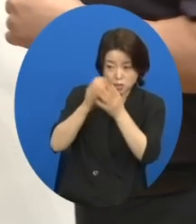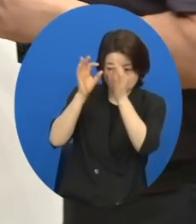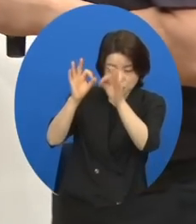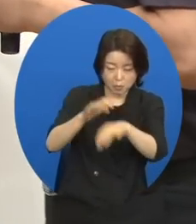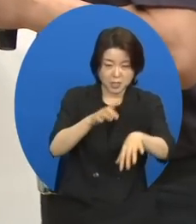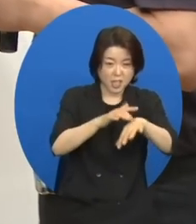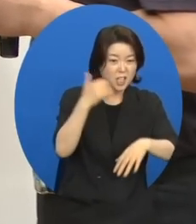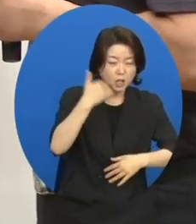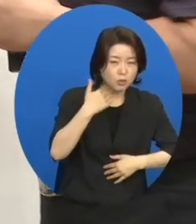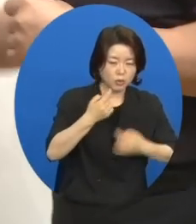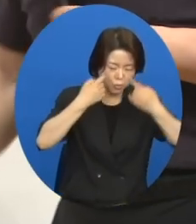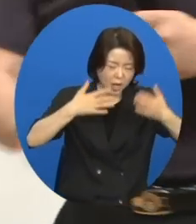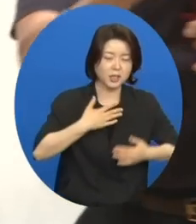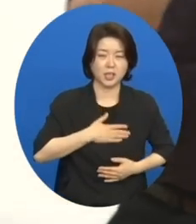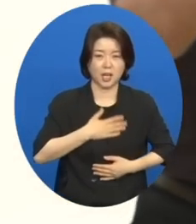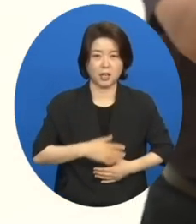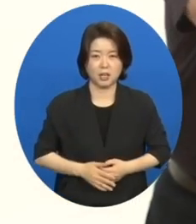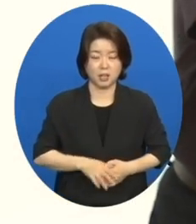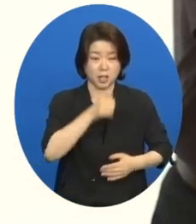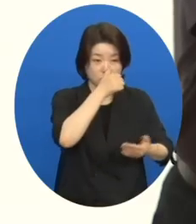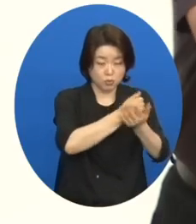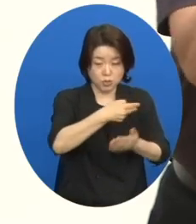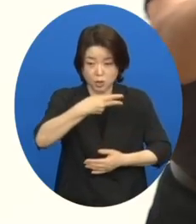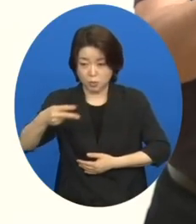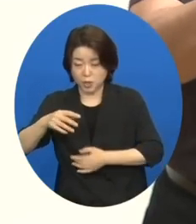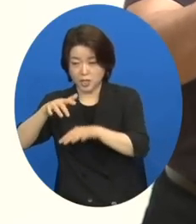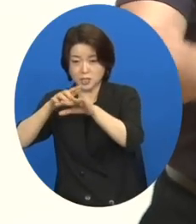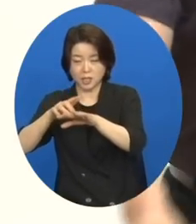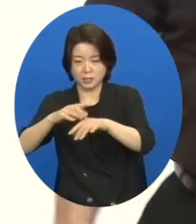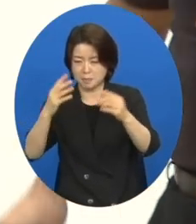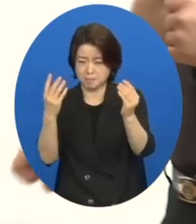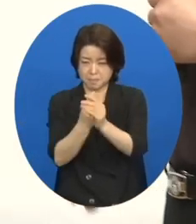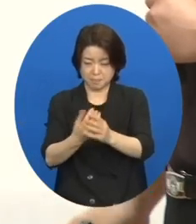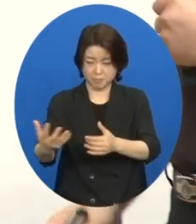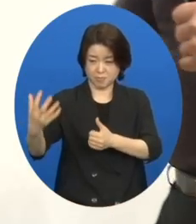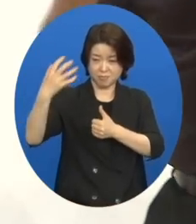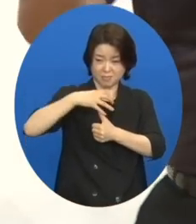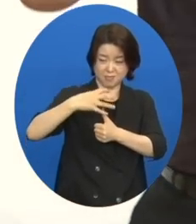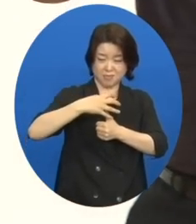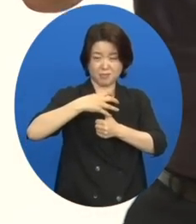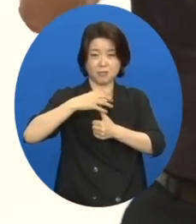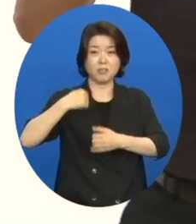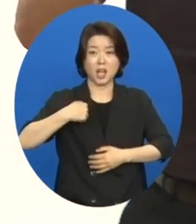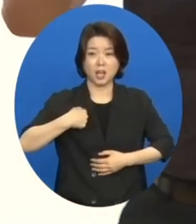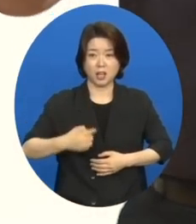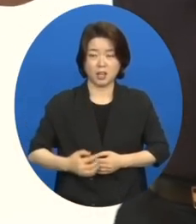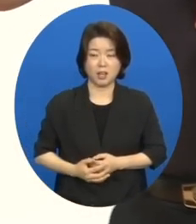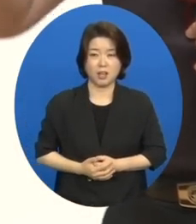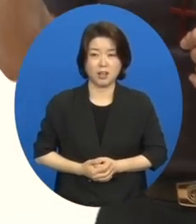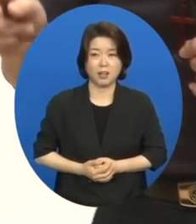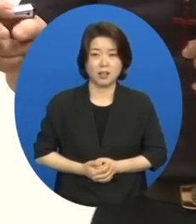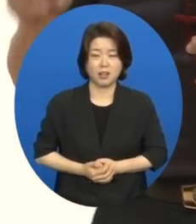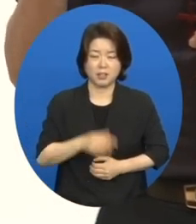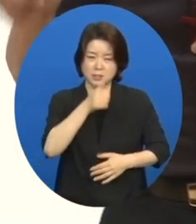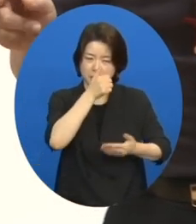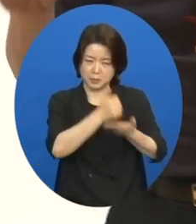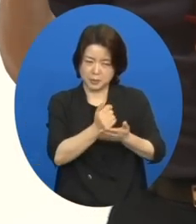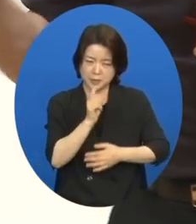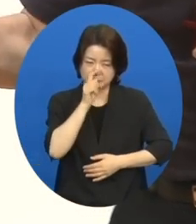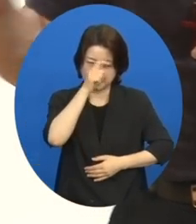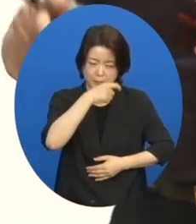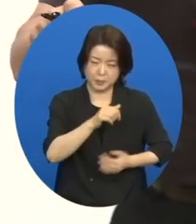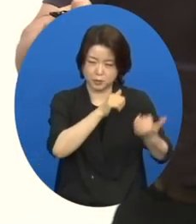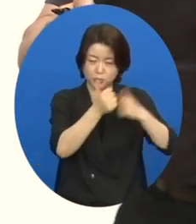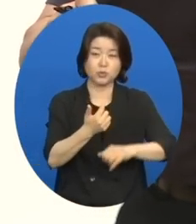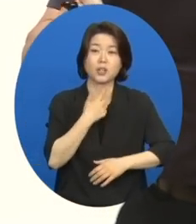이 죄와 사탄에 완벽하게 사로잡혀서 저 죄와 허물로